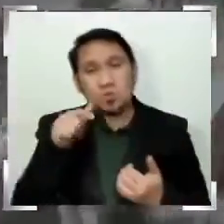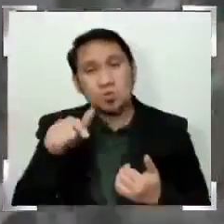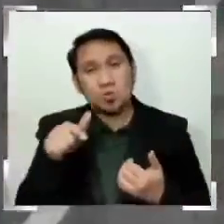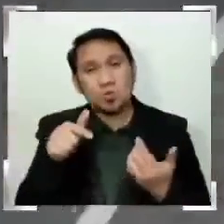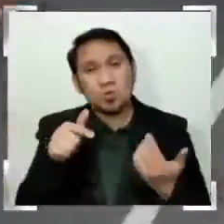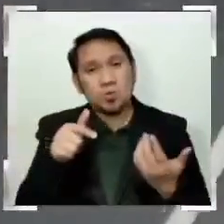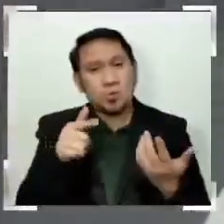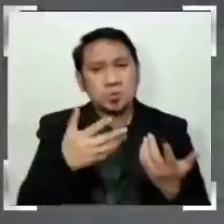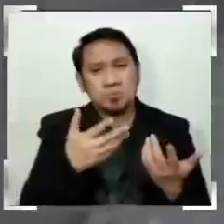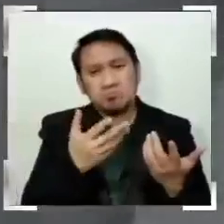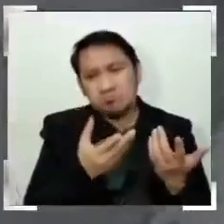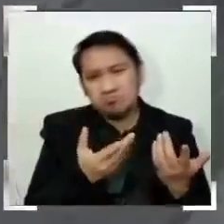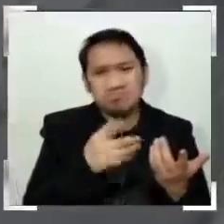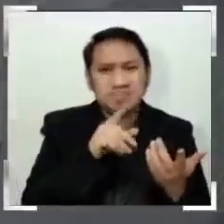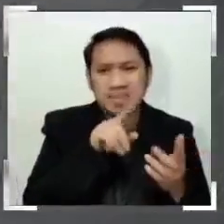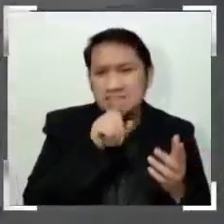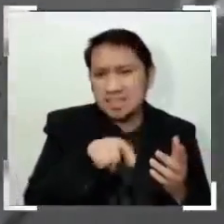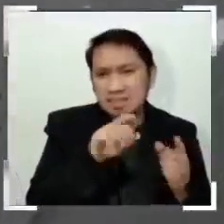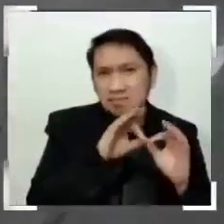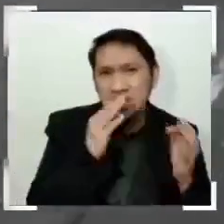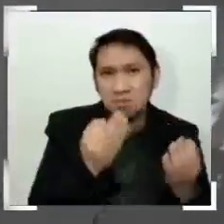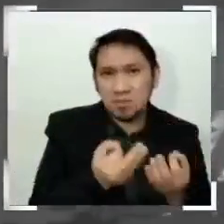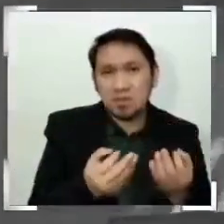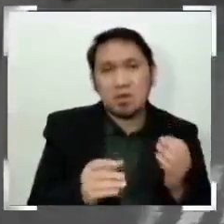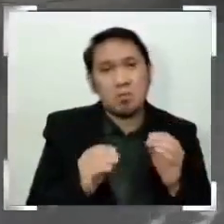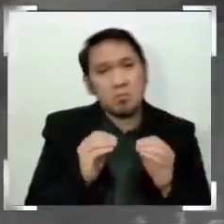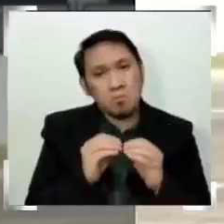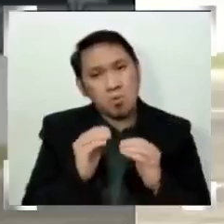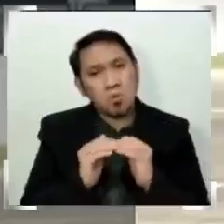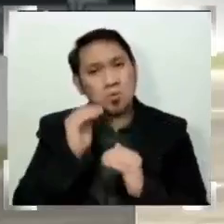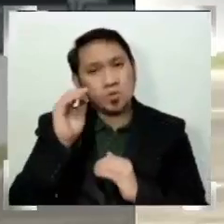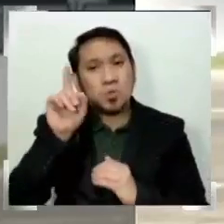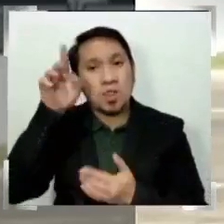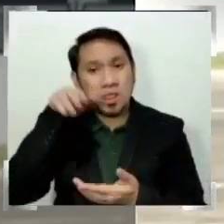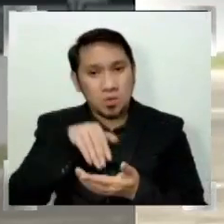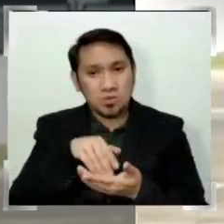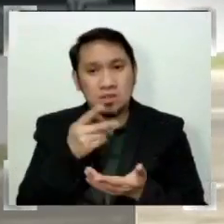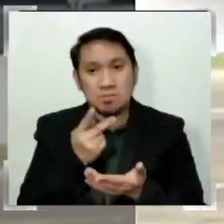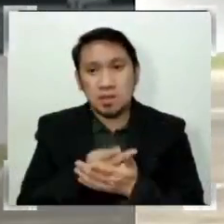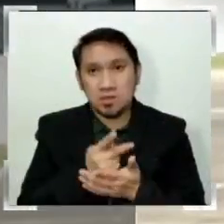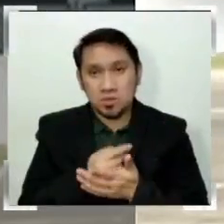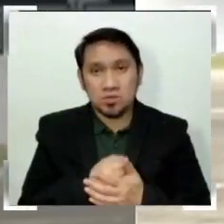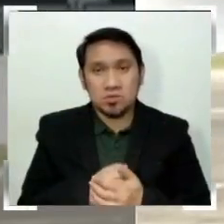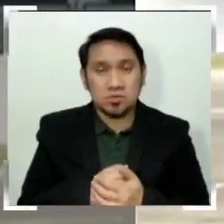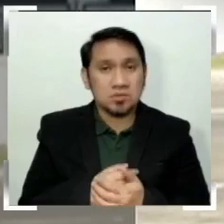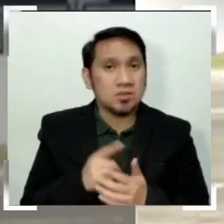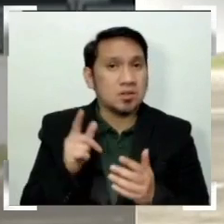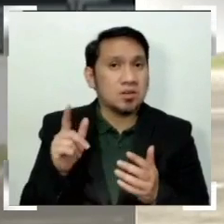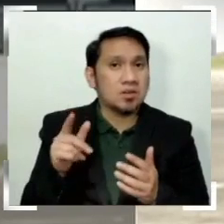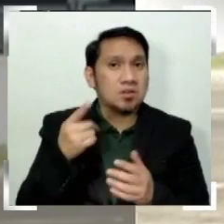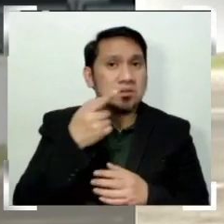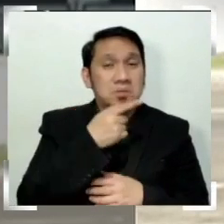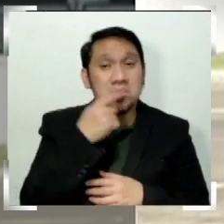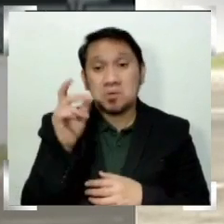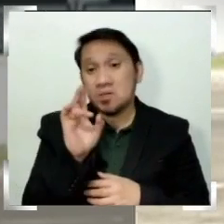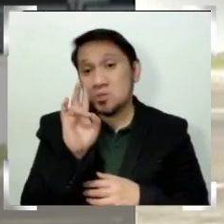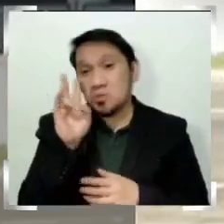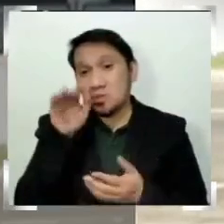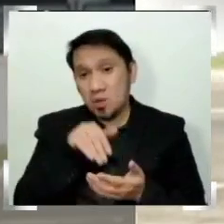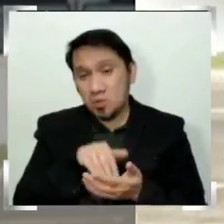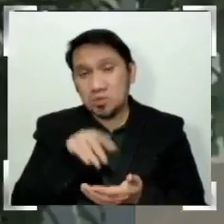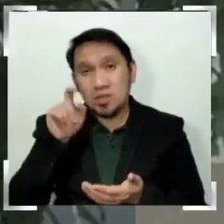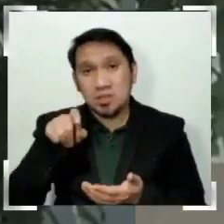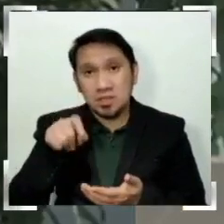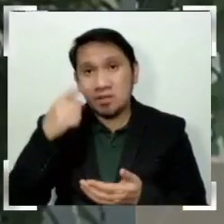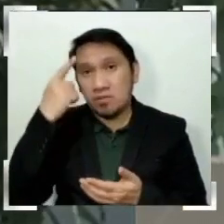pamilya, mahigit 1,000 piso ayon sa Ibon Foundation. Mas malaki pa rin ang halos 2,000 pisong kailangan ng isang